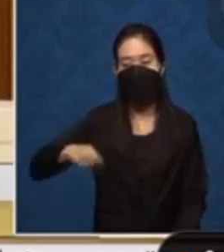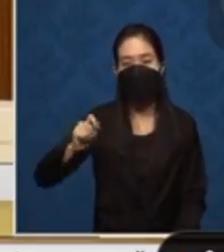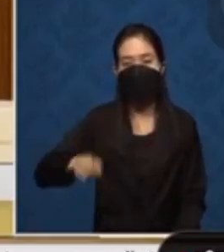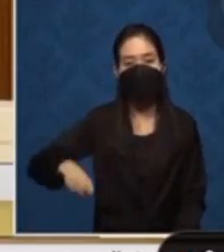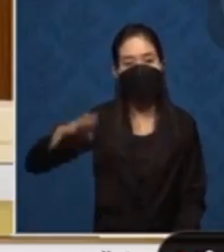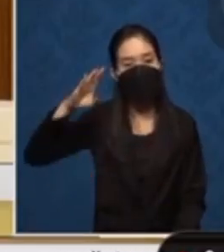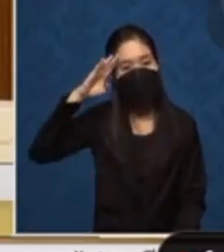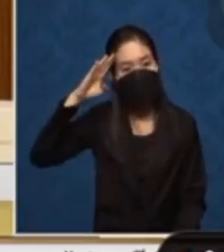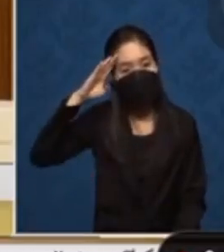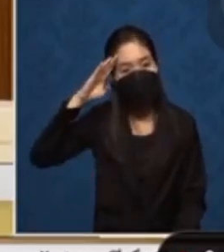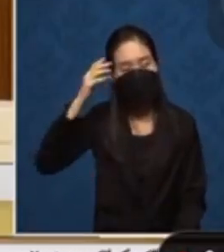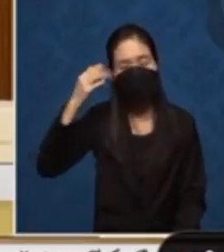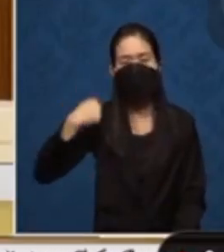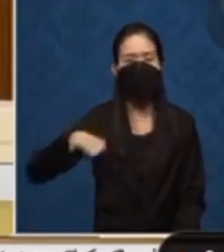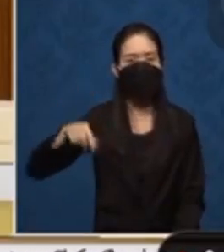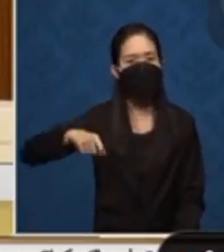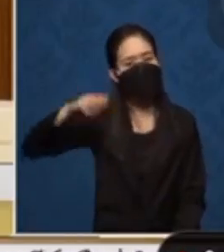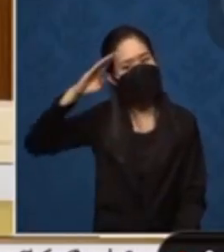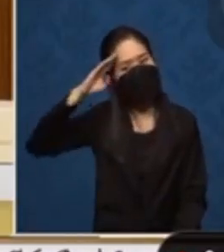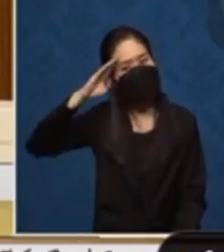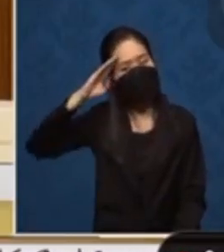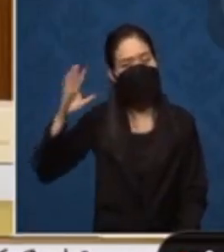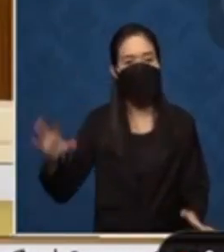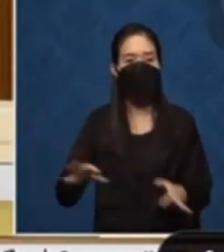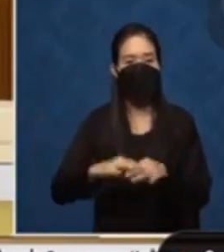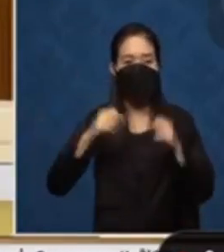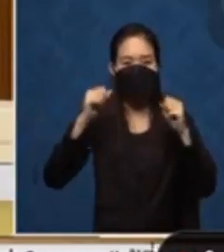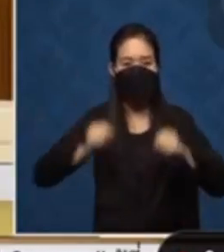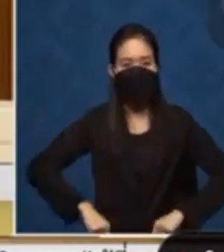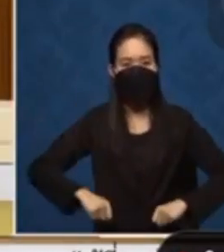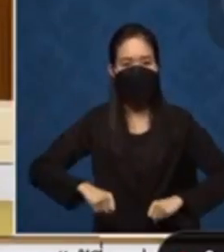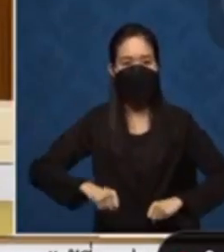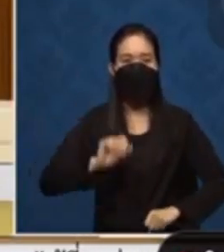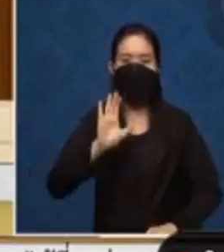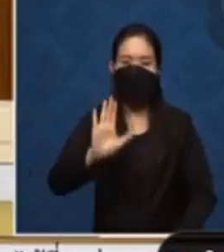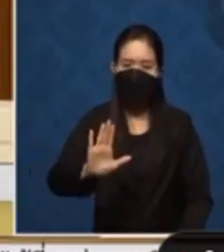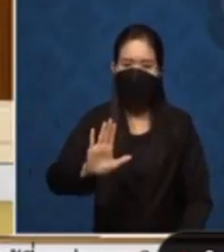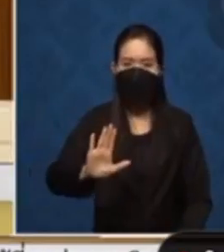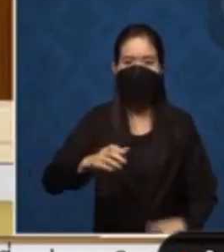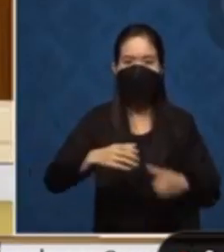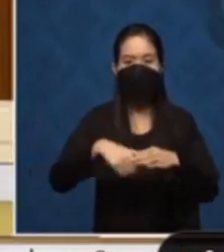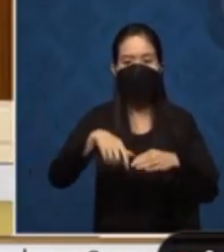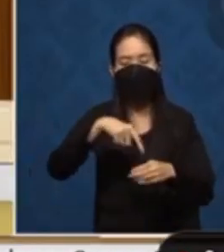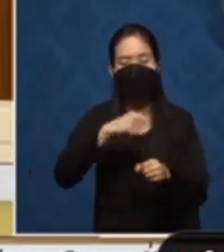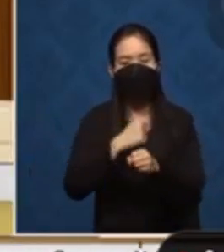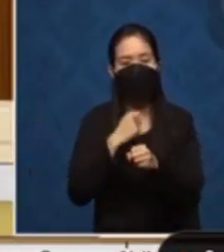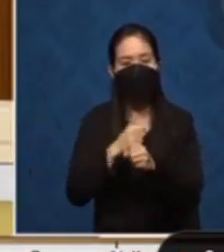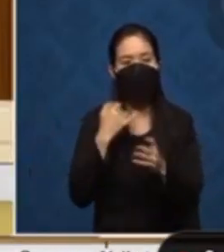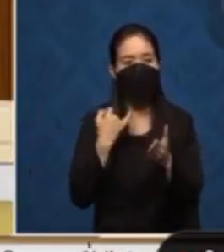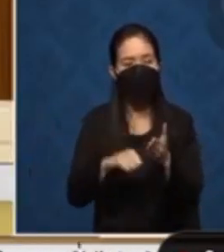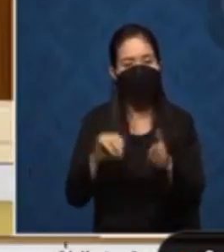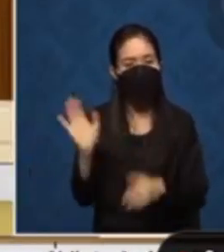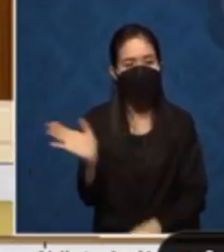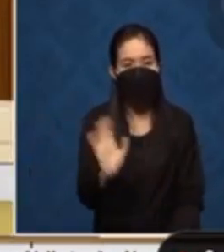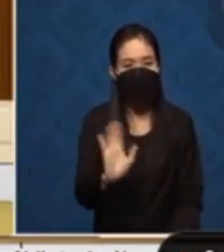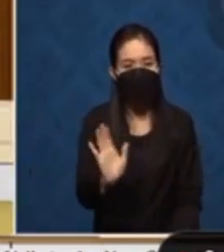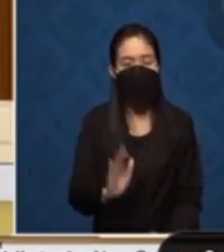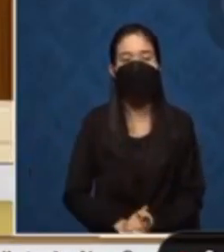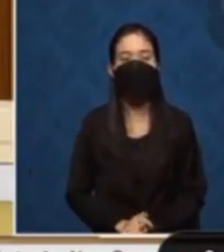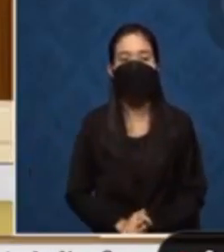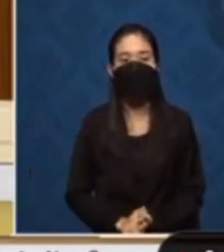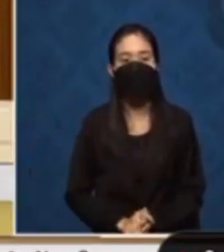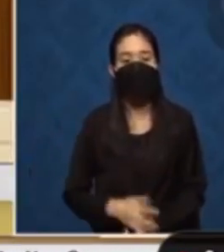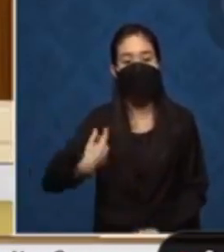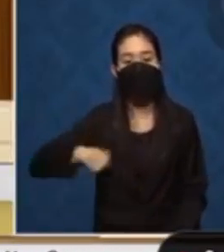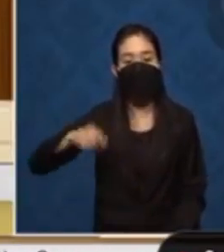ใช้ในการพิจารณา พิภาคศา คดี บุคคล พระเรือนในจำนวมากที่เกิดขึ้ในเวลาพรๆกันสาร